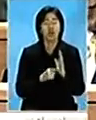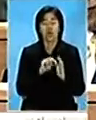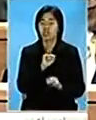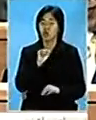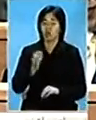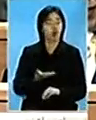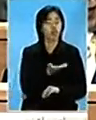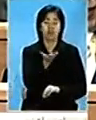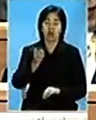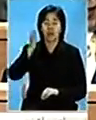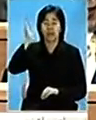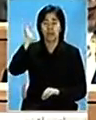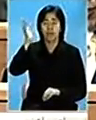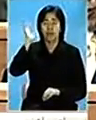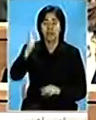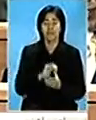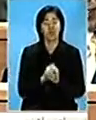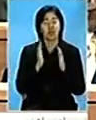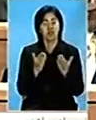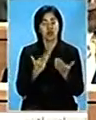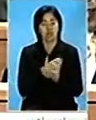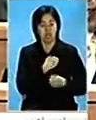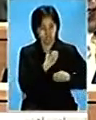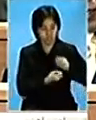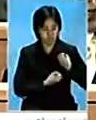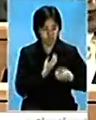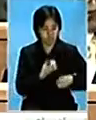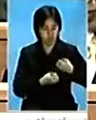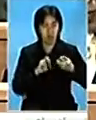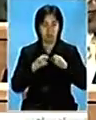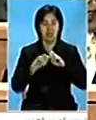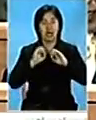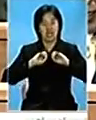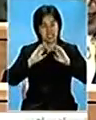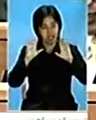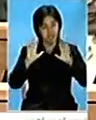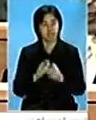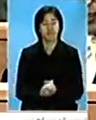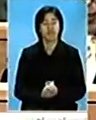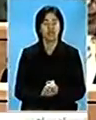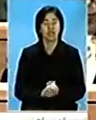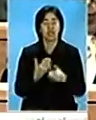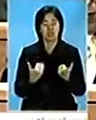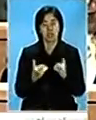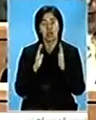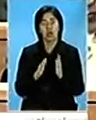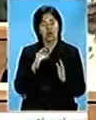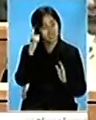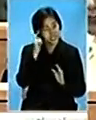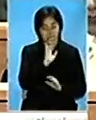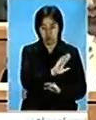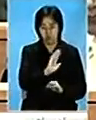านี้ทีครับอย่างน้อยเป็นตัวแทนที่สะท้อนให้เห็นปัญหาได้อย่างชัดเจนครับท่านประธานครับว่าหลักคิดของคนยังแตกต่าง